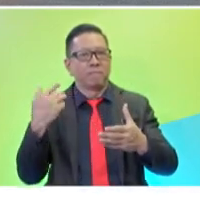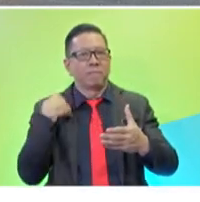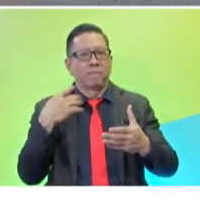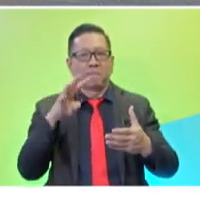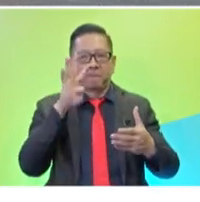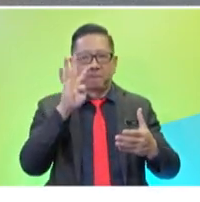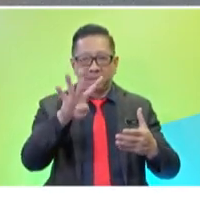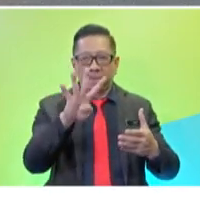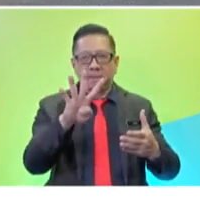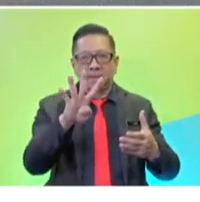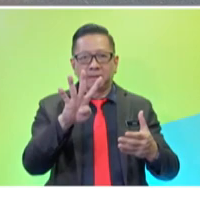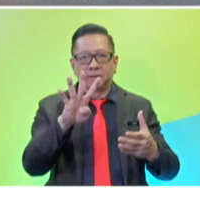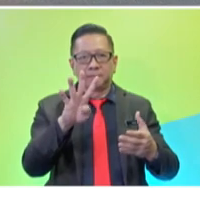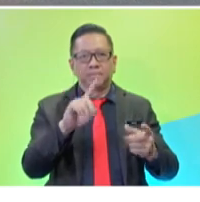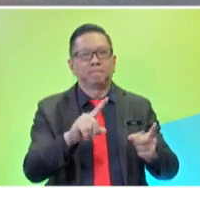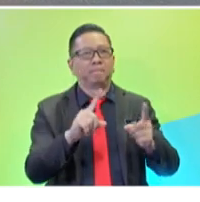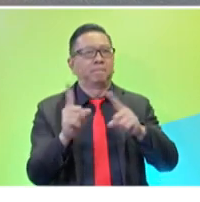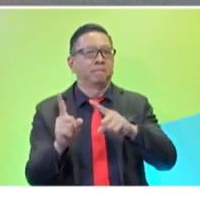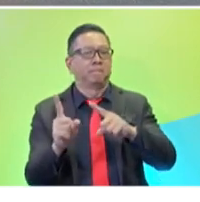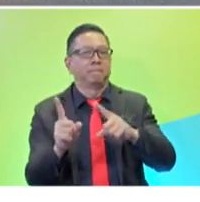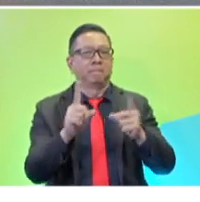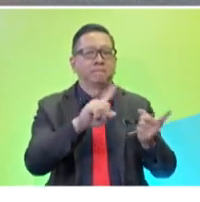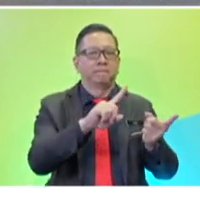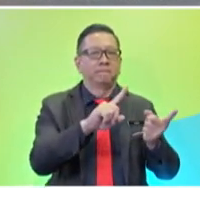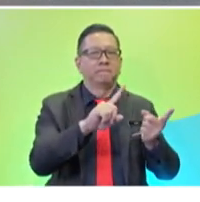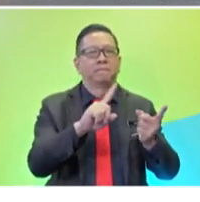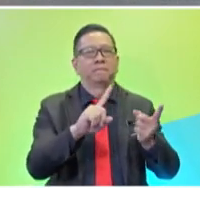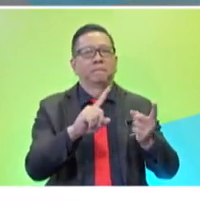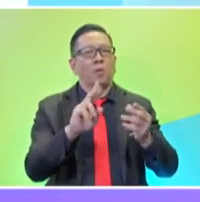sini dia boleh kesannya sedikit dan kita boleh ke sini skip